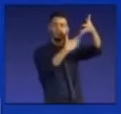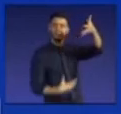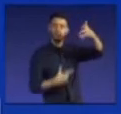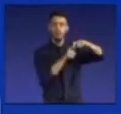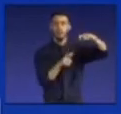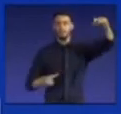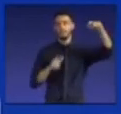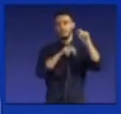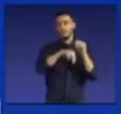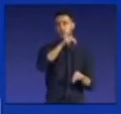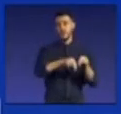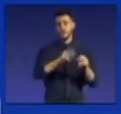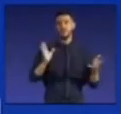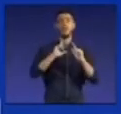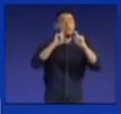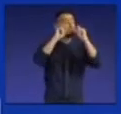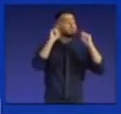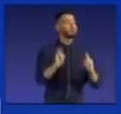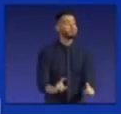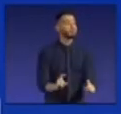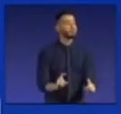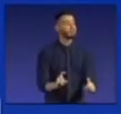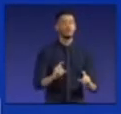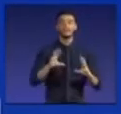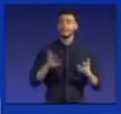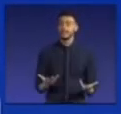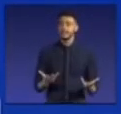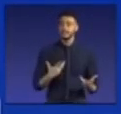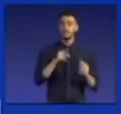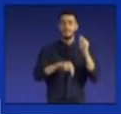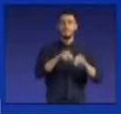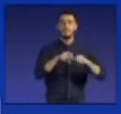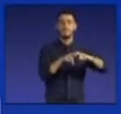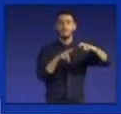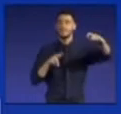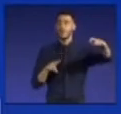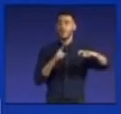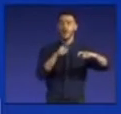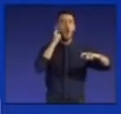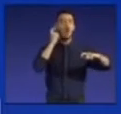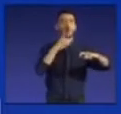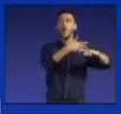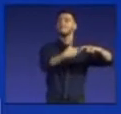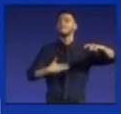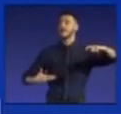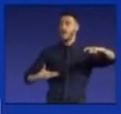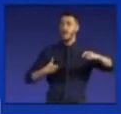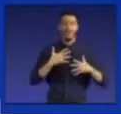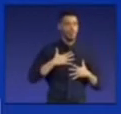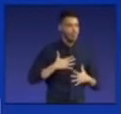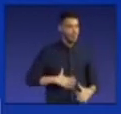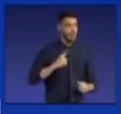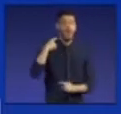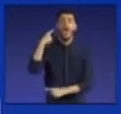λαού. Το πιθανότερο όμως είναι η κυβερνητική πλειοψηφία, η κοινοβουλευτική μάλλον πλειοψηφία της κυβέρνησης,